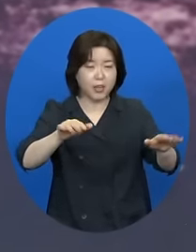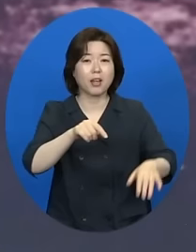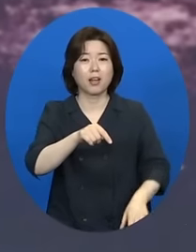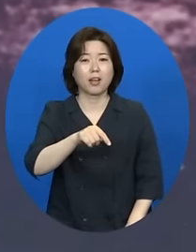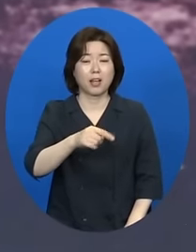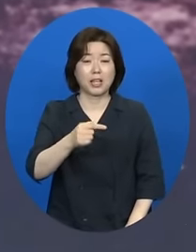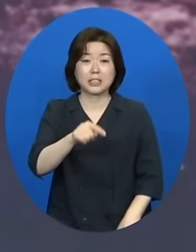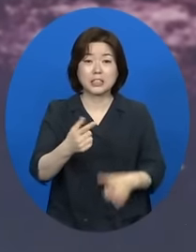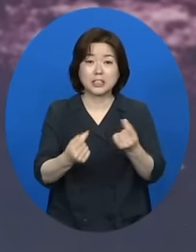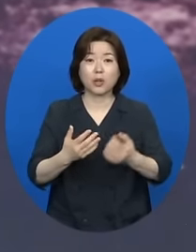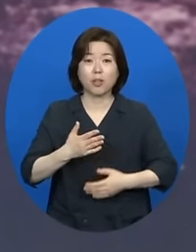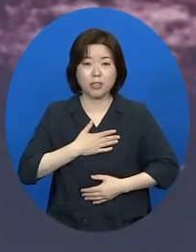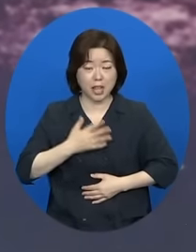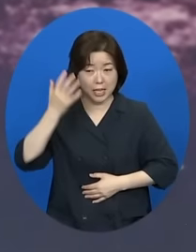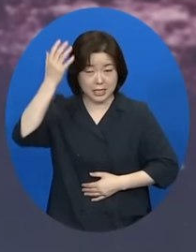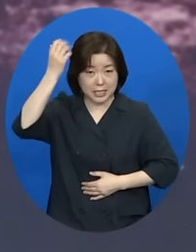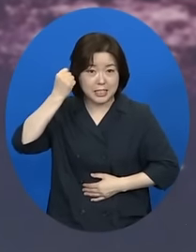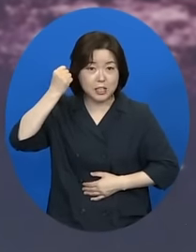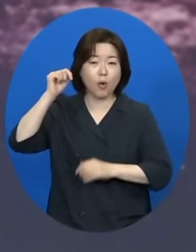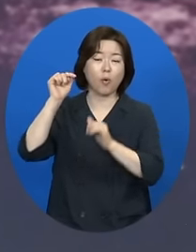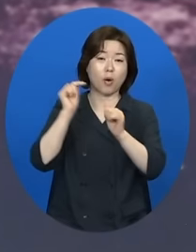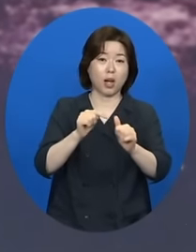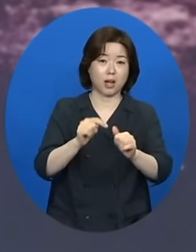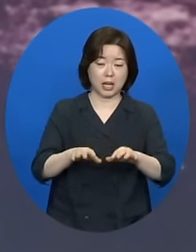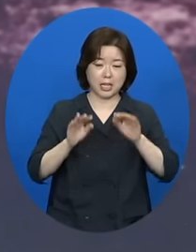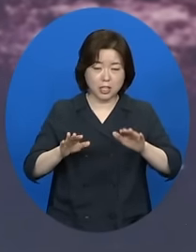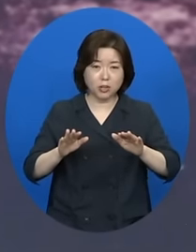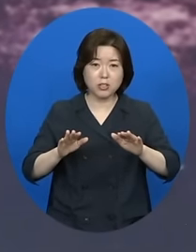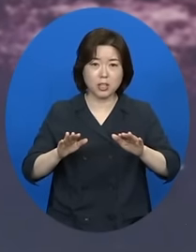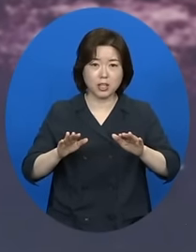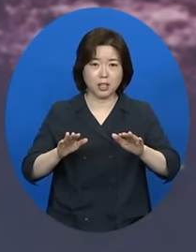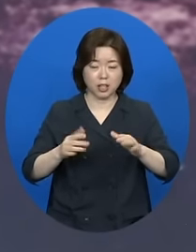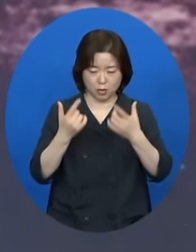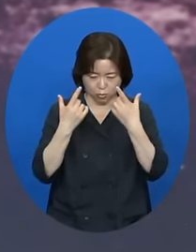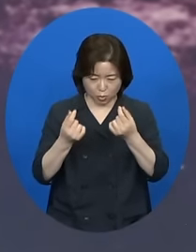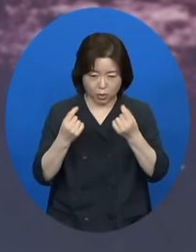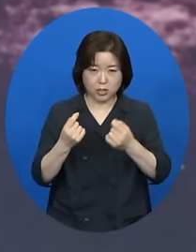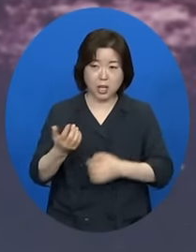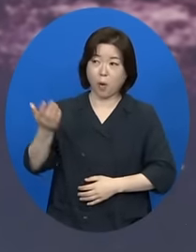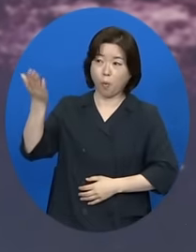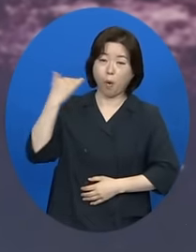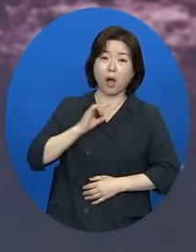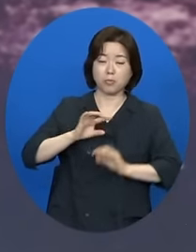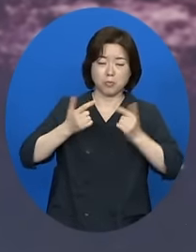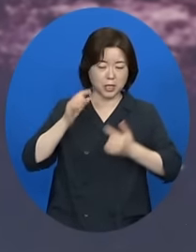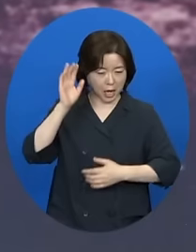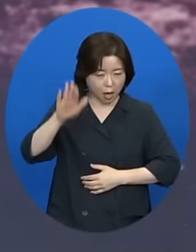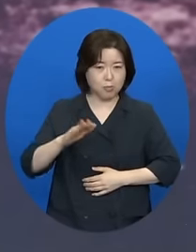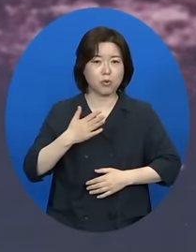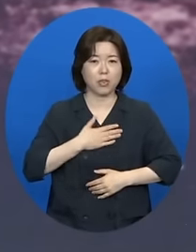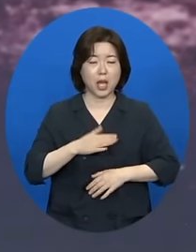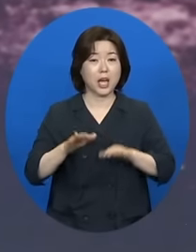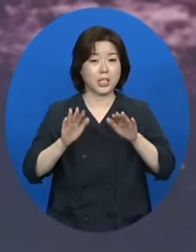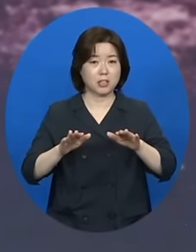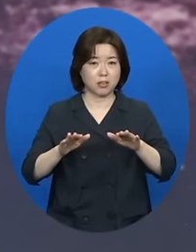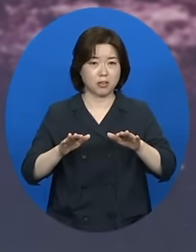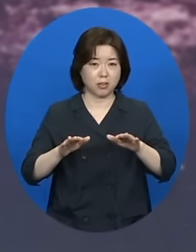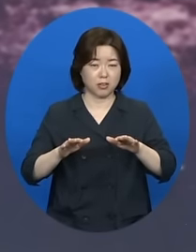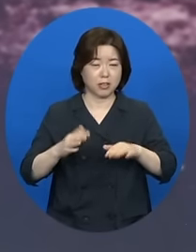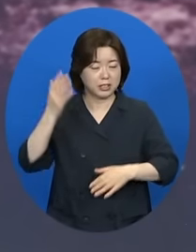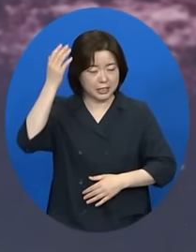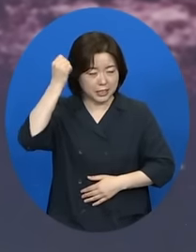그런 나를 기억하라고 현재형으로 말씀하셨어요. 과거만이 아니라 나를 기억해. 그래야만